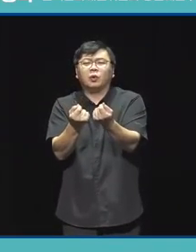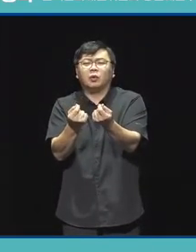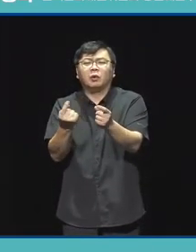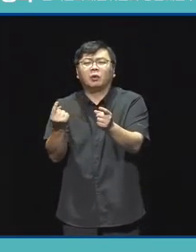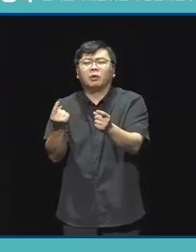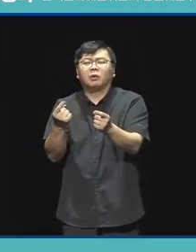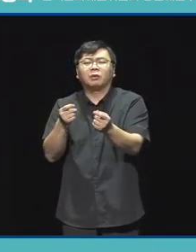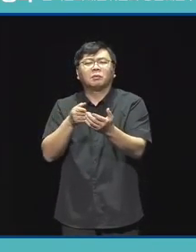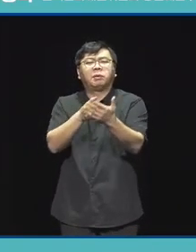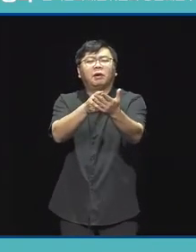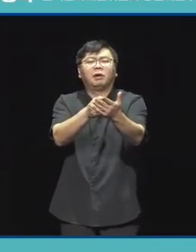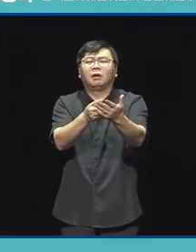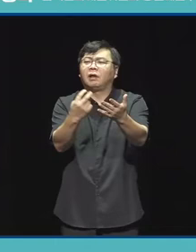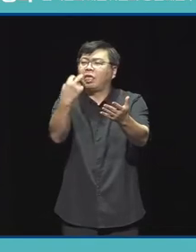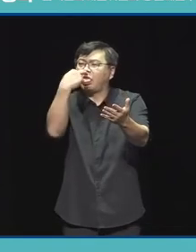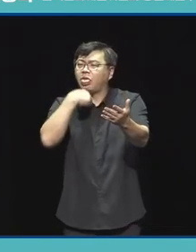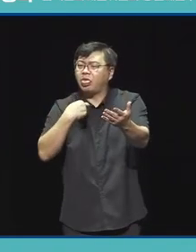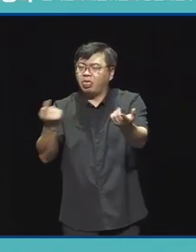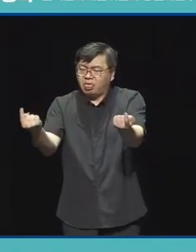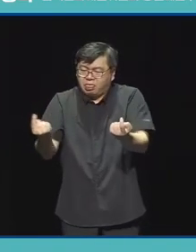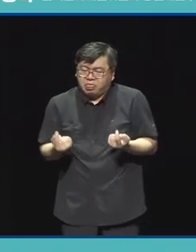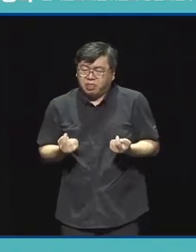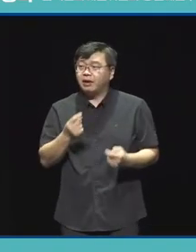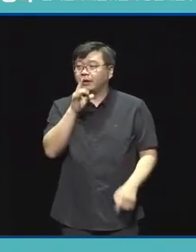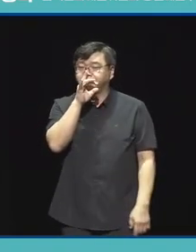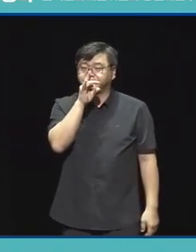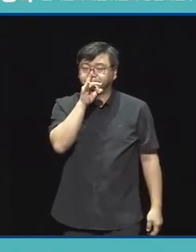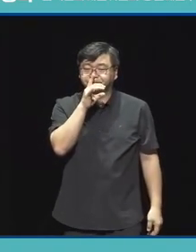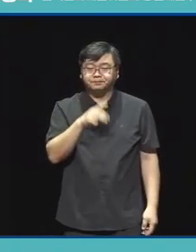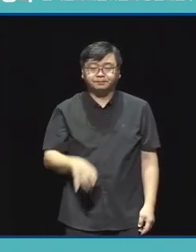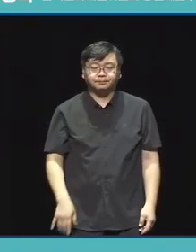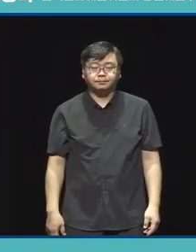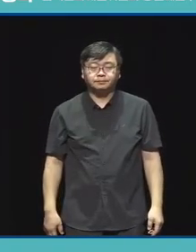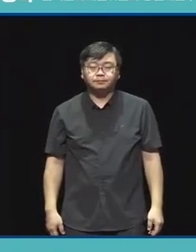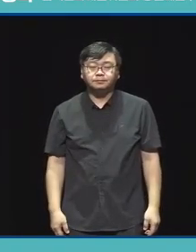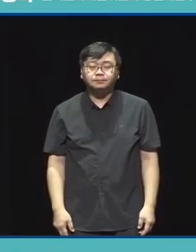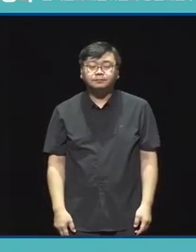불가하신 점을 안내 드리겠습니다 그리고